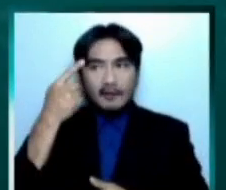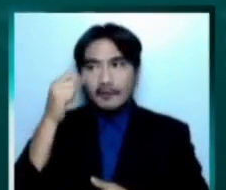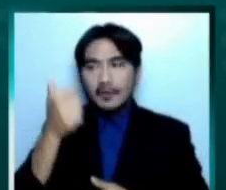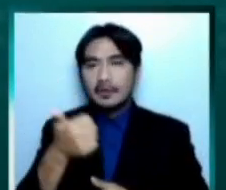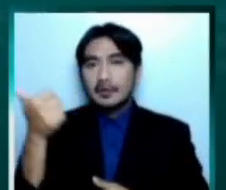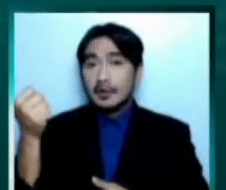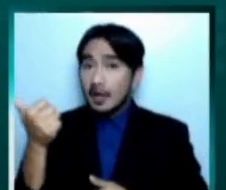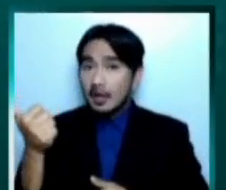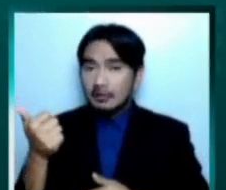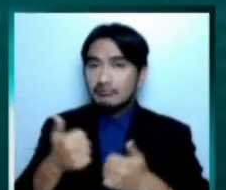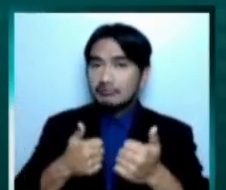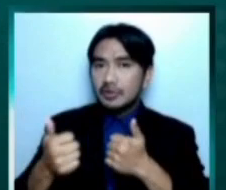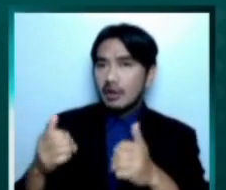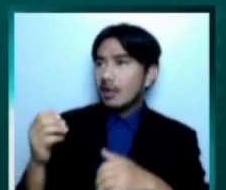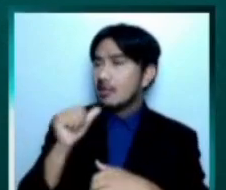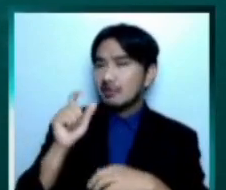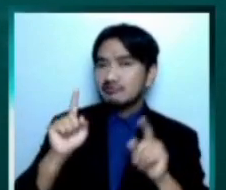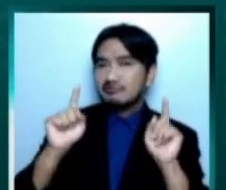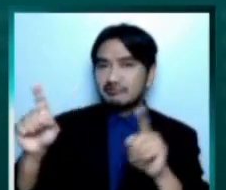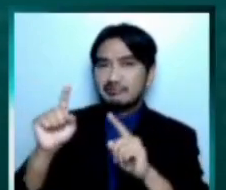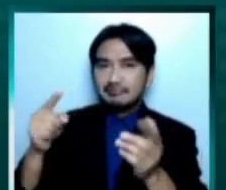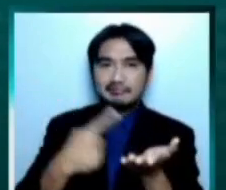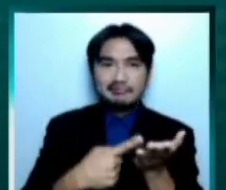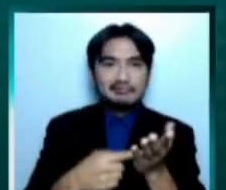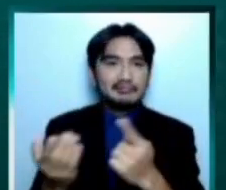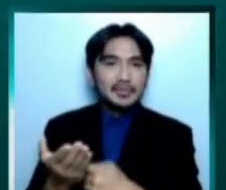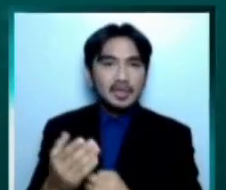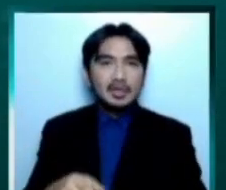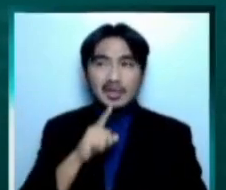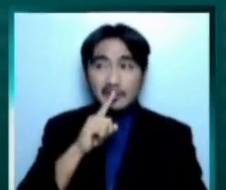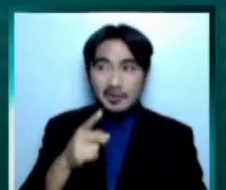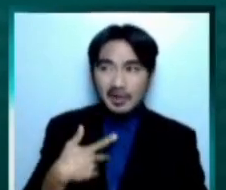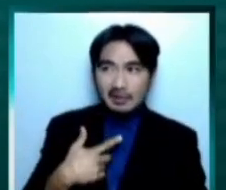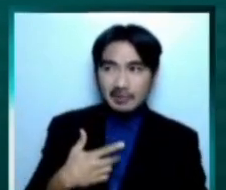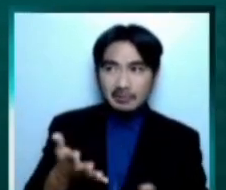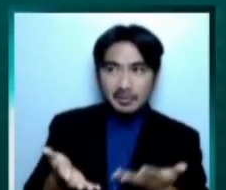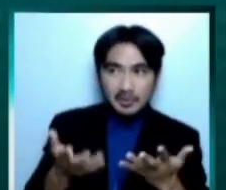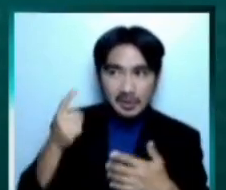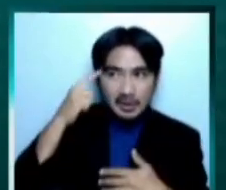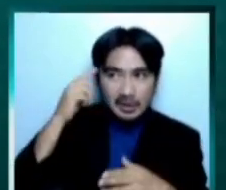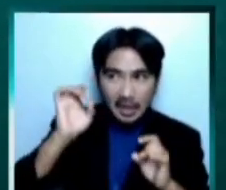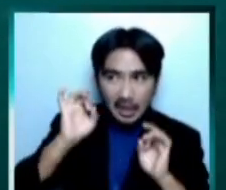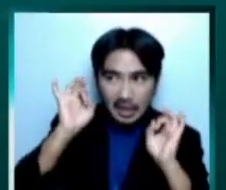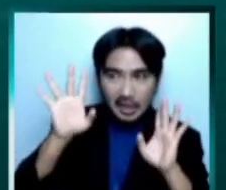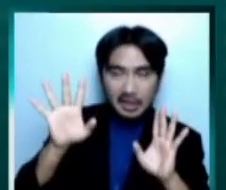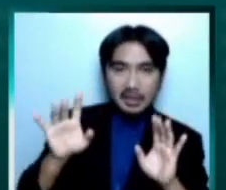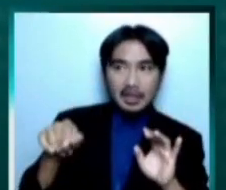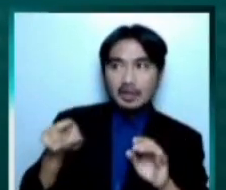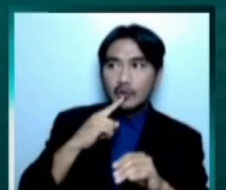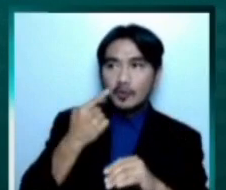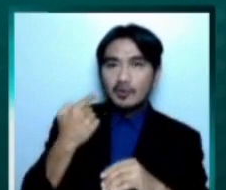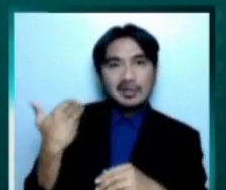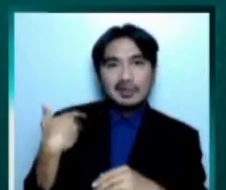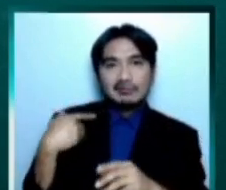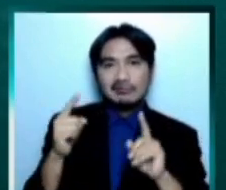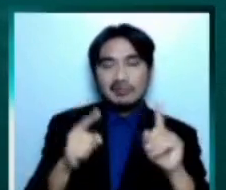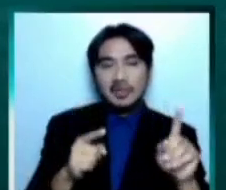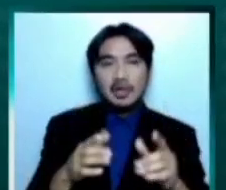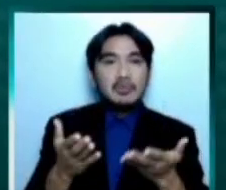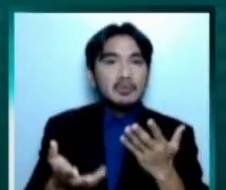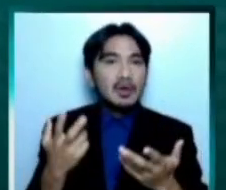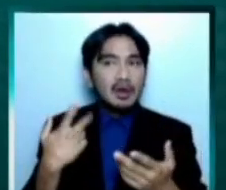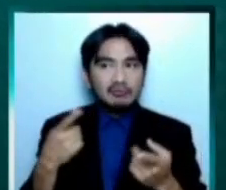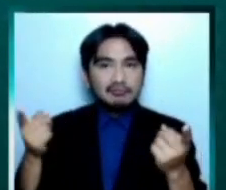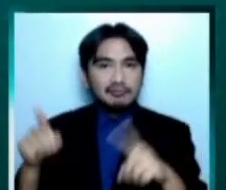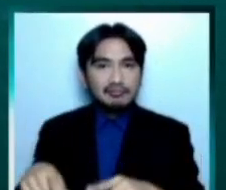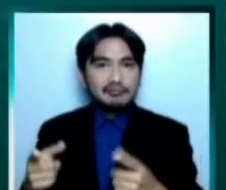dumadalo sa mga debate. Nakakatakot daw ang mga ganitong kandidato sa bansa. Pwede rin daw gawin ng mga ganitong kandidato ang anumang gusto